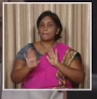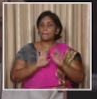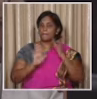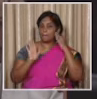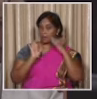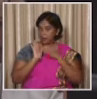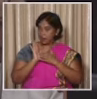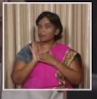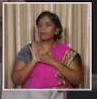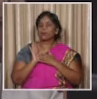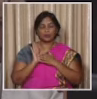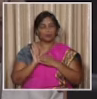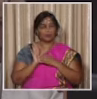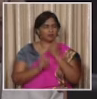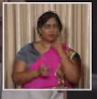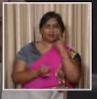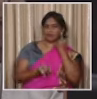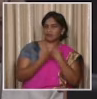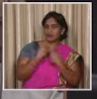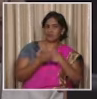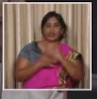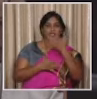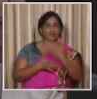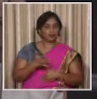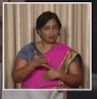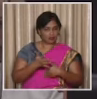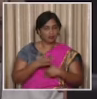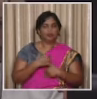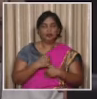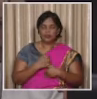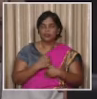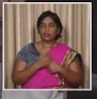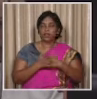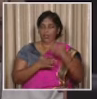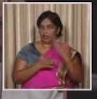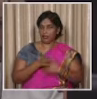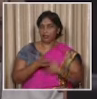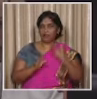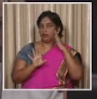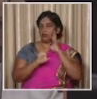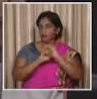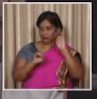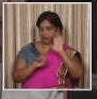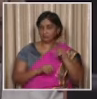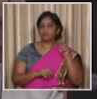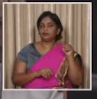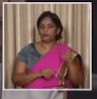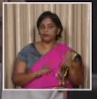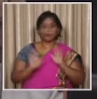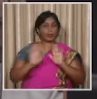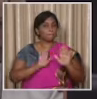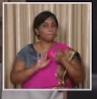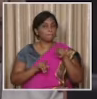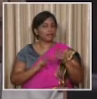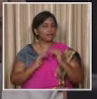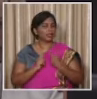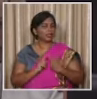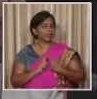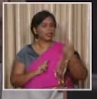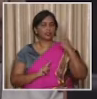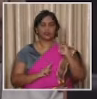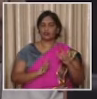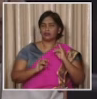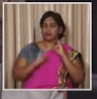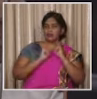පිළිබඳ විනිශ්චයාත්මක වාර්තාවක් ගවර්නන්ස් ඩයග්නෝස්ටික් රිපෝර්ට් පළ කර ඇති අතර පාලනය වැඩි දියුණු කිරීමට